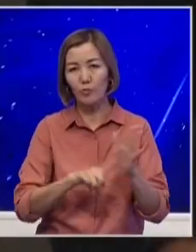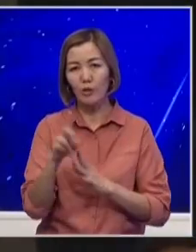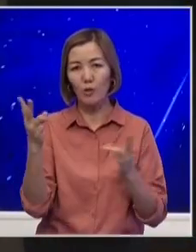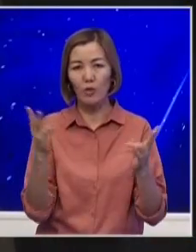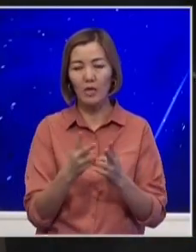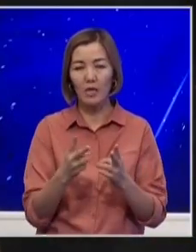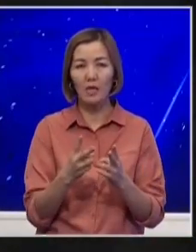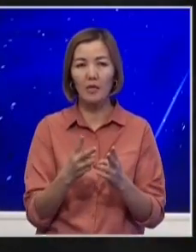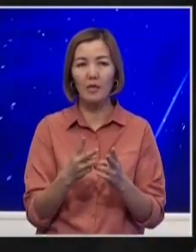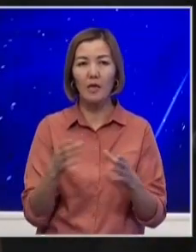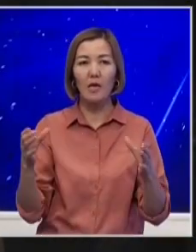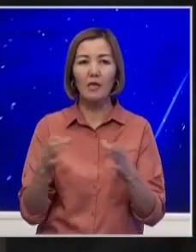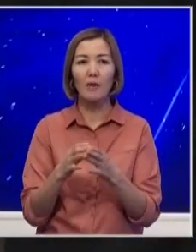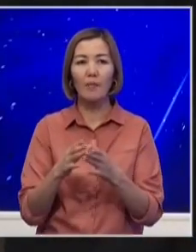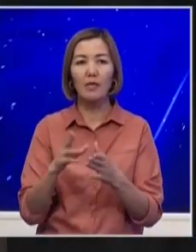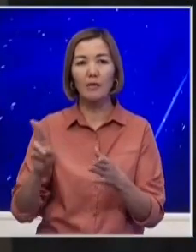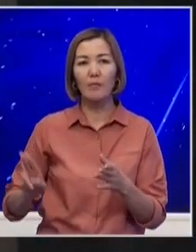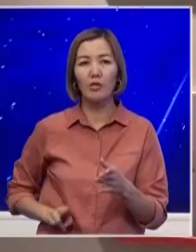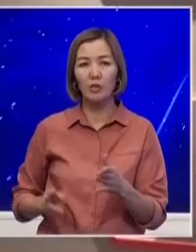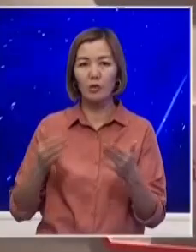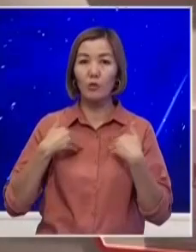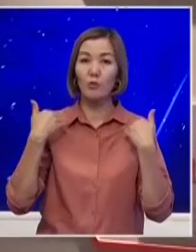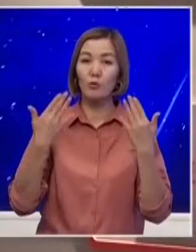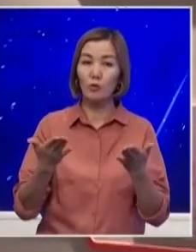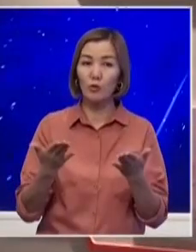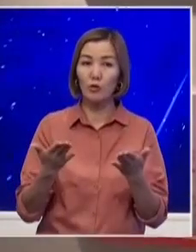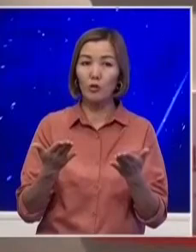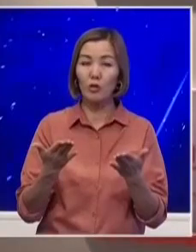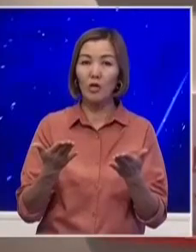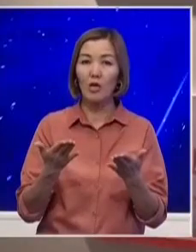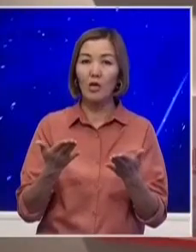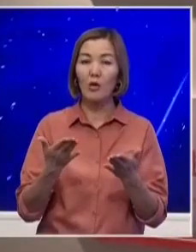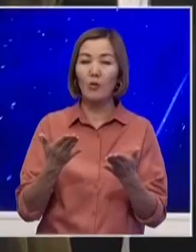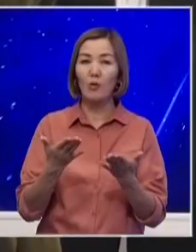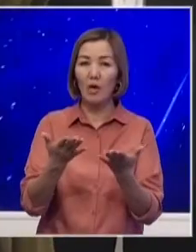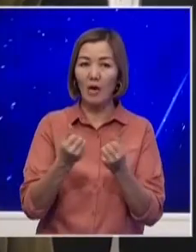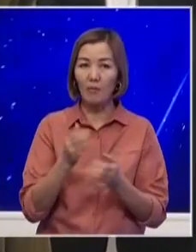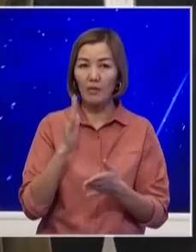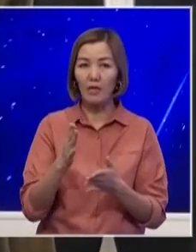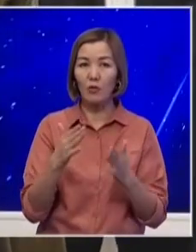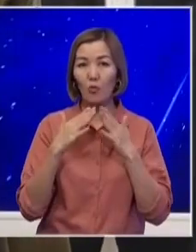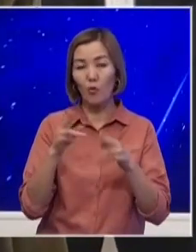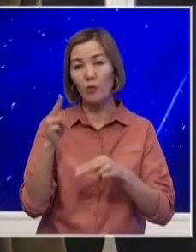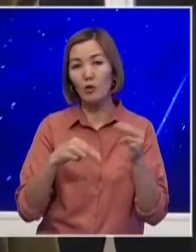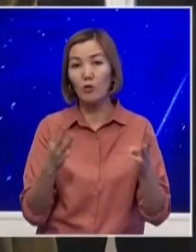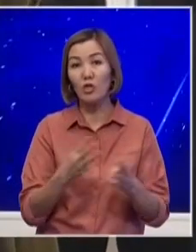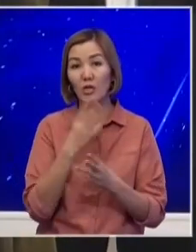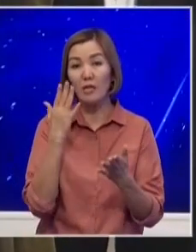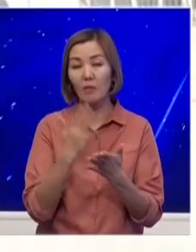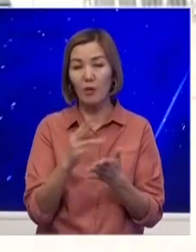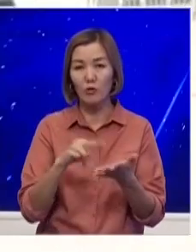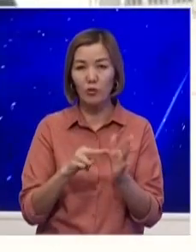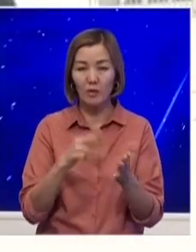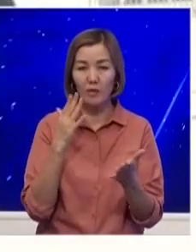кезегінде компания басшысы Ю Чен Жун ұсыныста қуана қабыл алатын және қойма салуға ниетті екенін жеткізді. Делегация